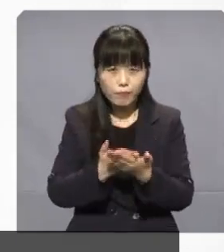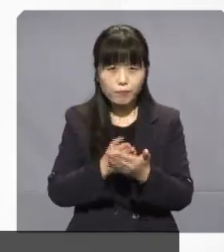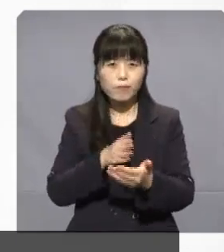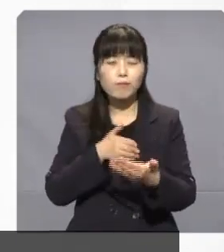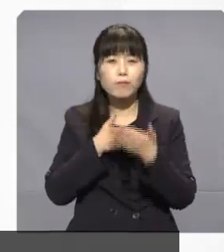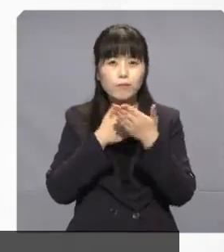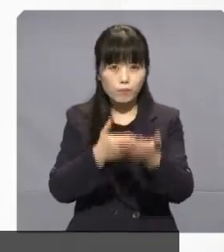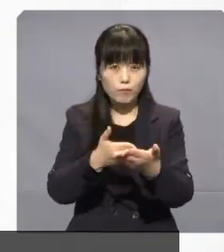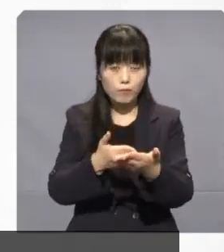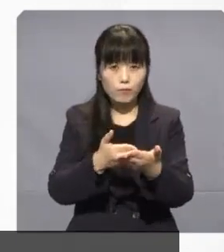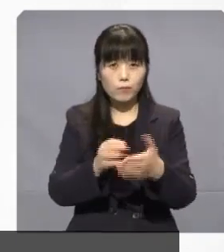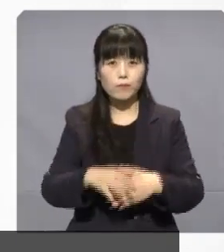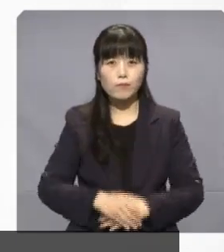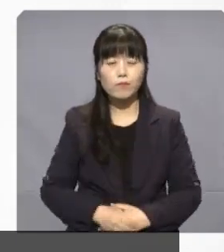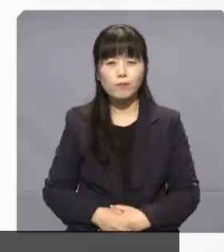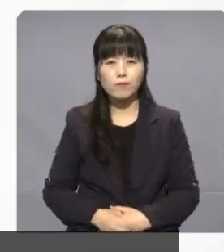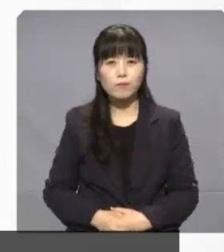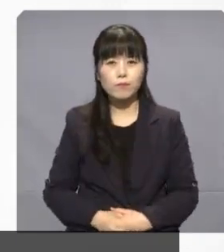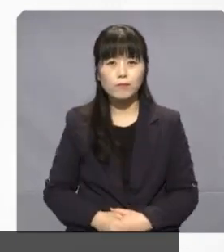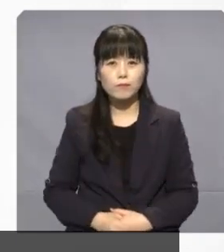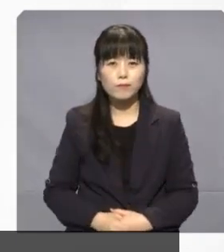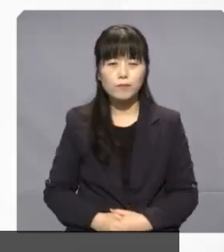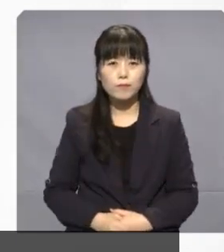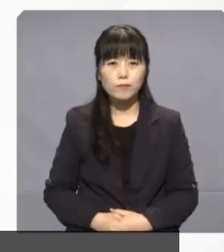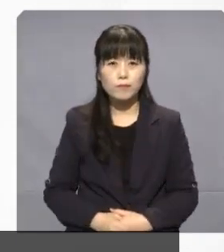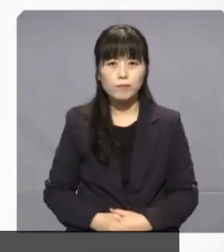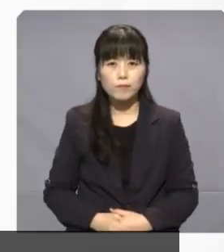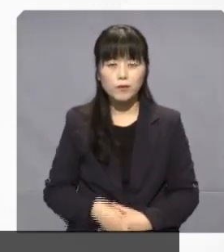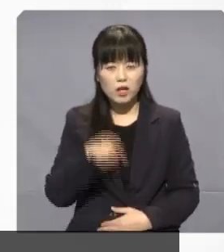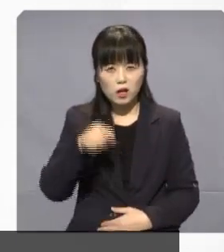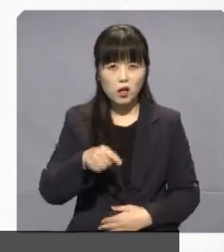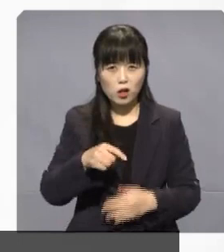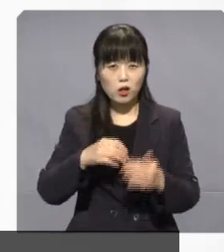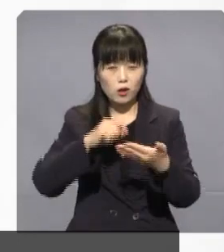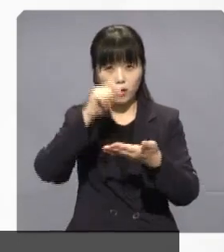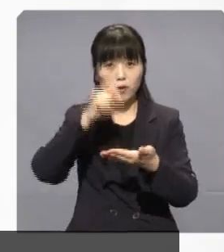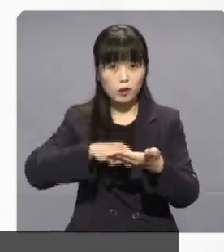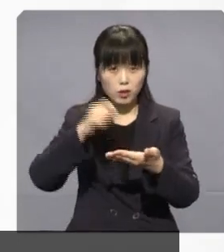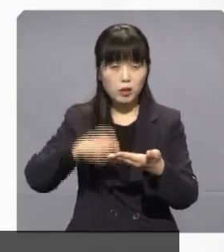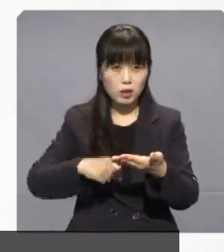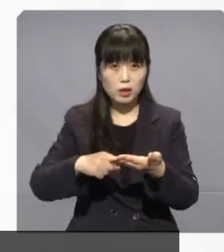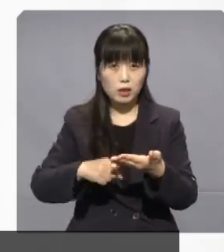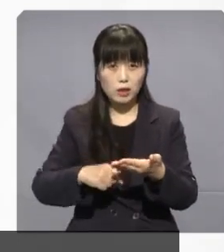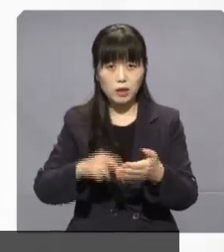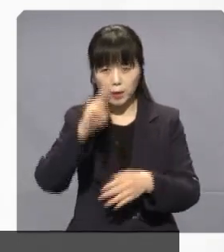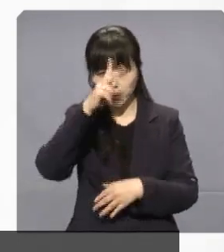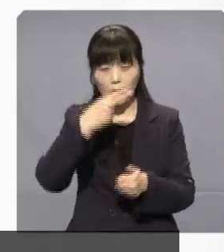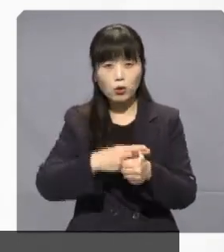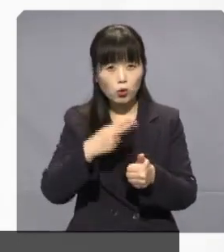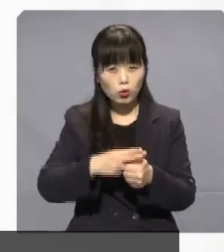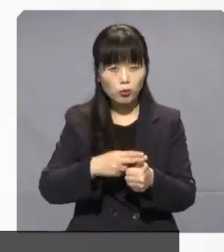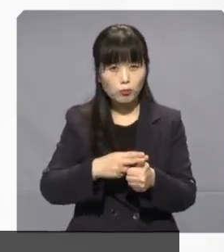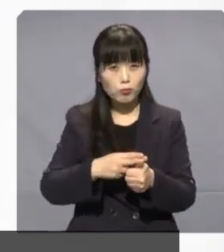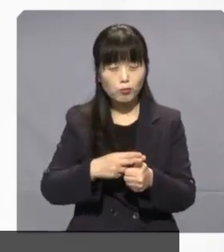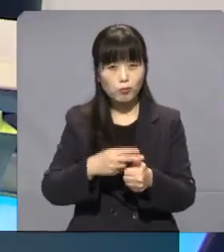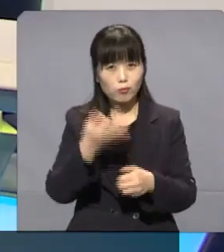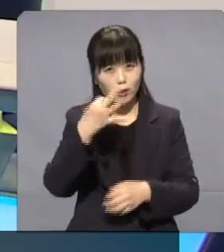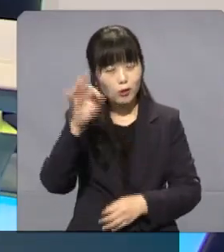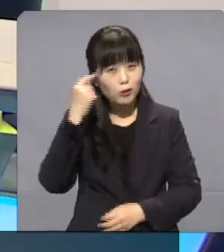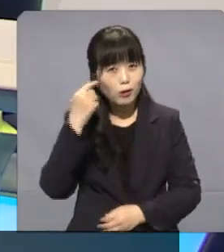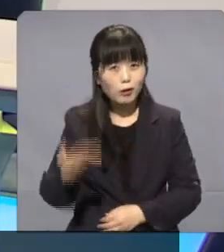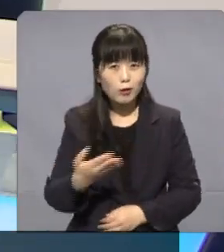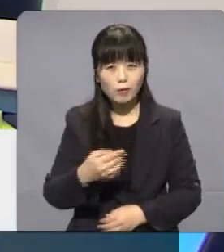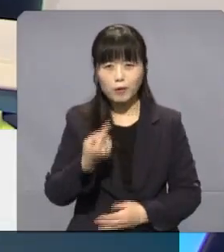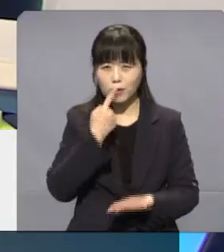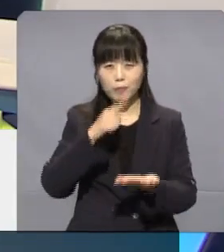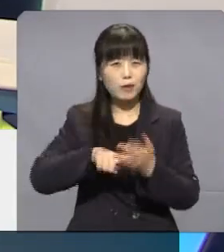이렇게 직접 탄원서를 보낸 것으로 알려졌는데, 저런 사연들이 박 교수님 좀 통하겠습니까? 어떻게 보십니까? 저는